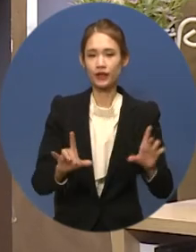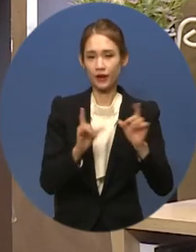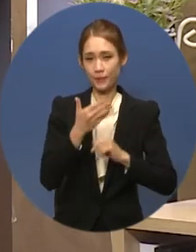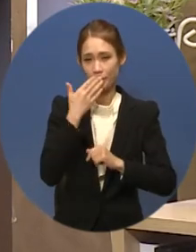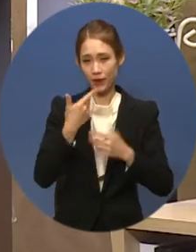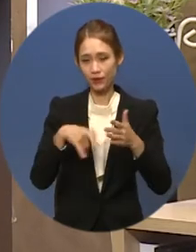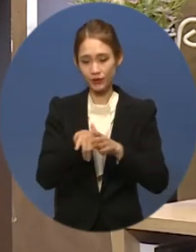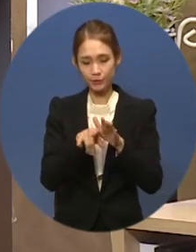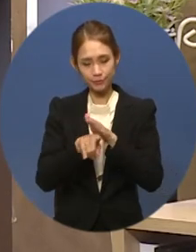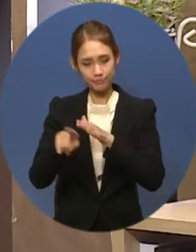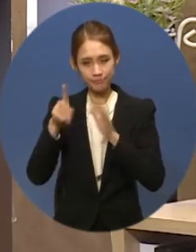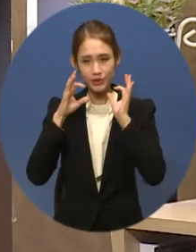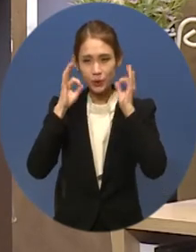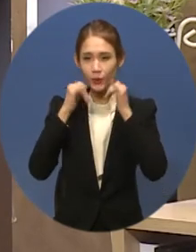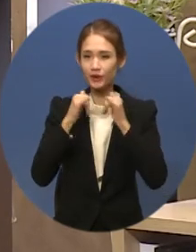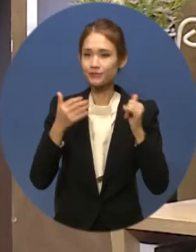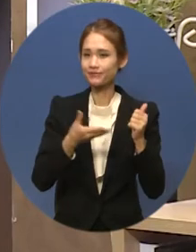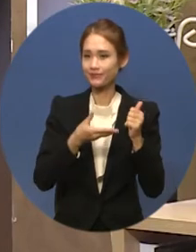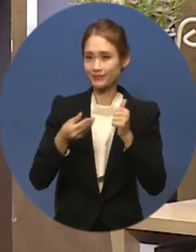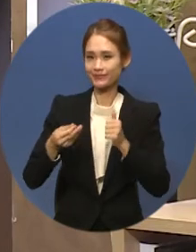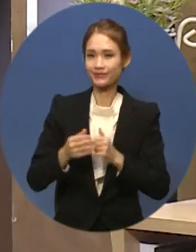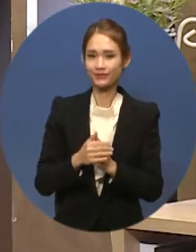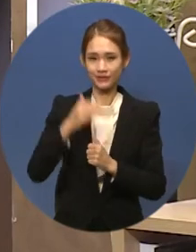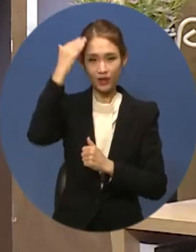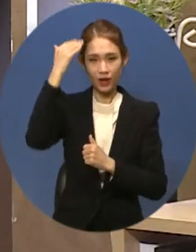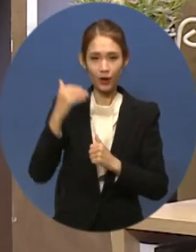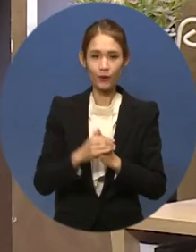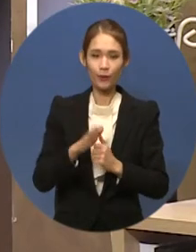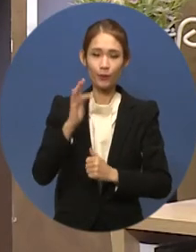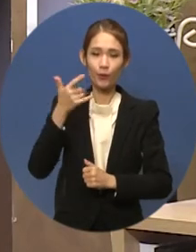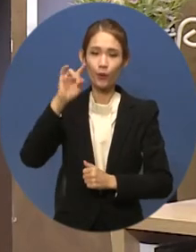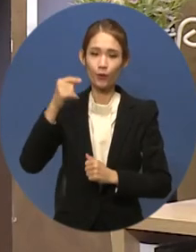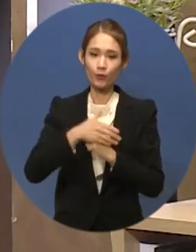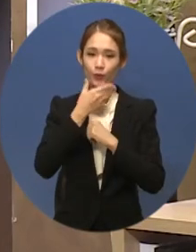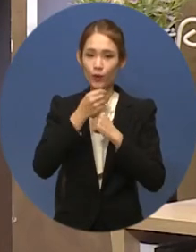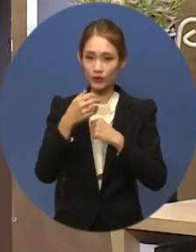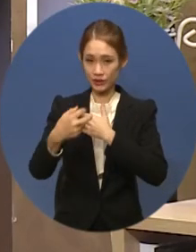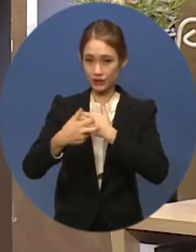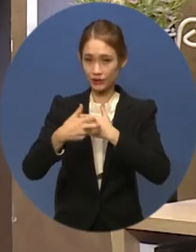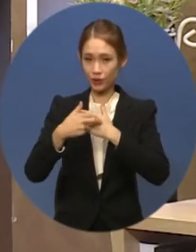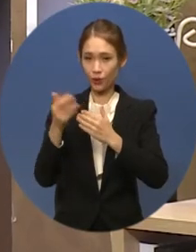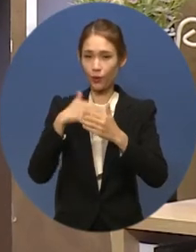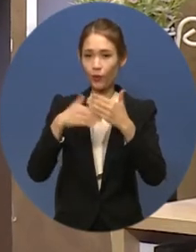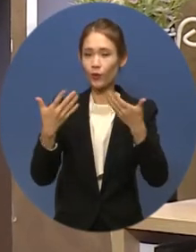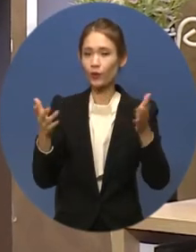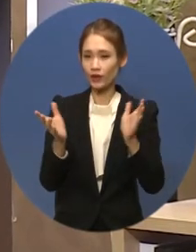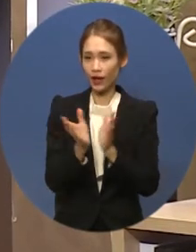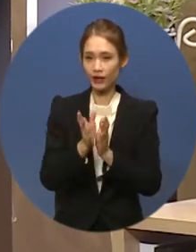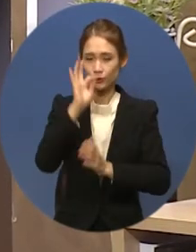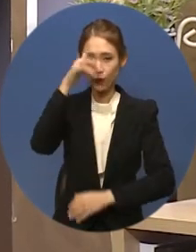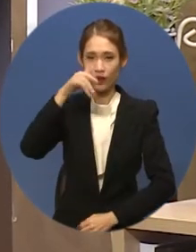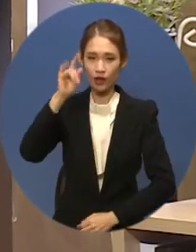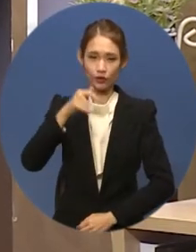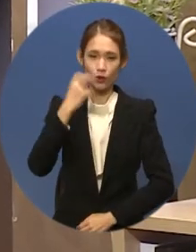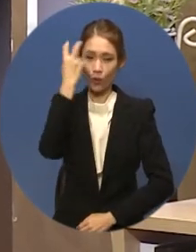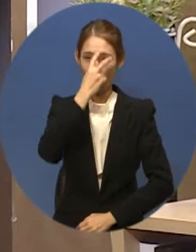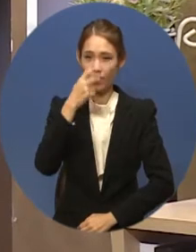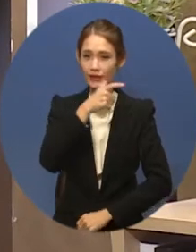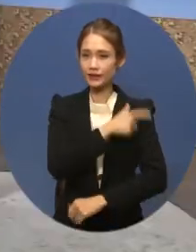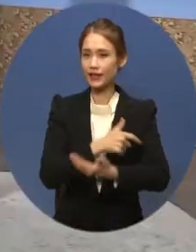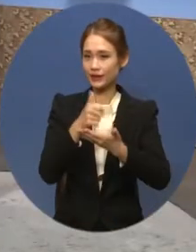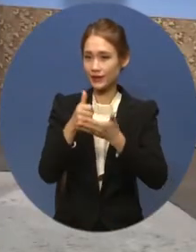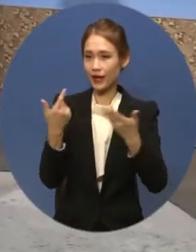앞장서서 노력하는 분을 모셨습니다 한국보훈복지의료공단 최석준 달릴 이상과 함께 량 넣어